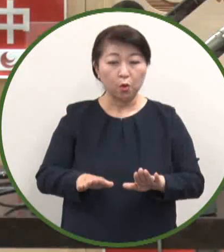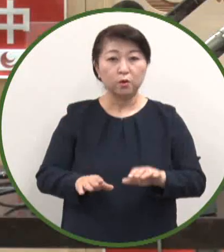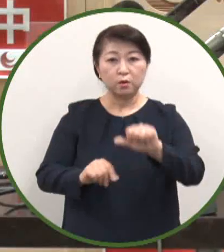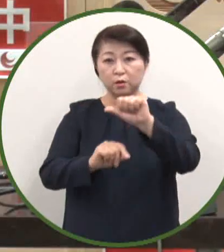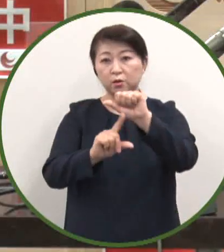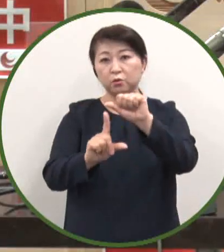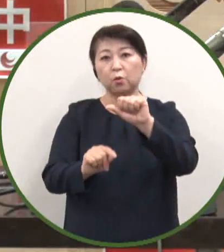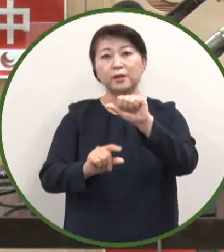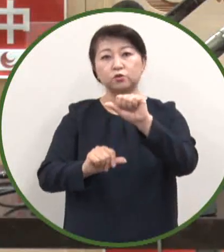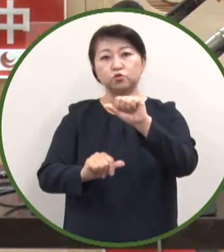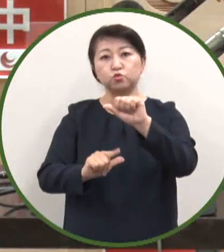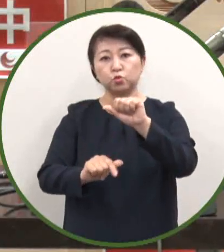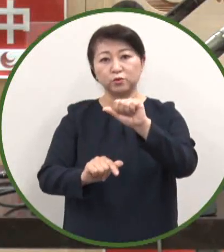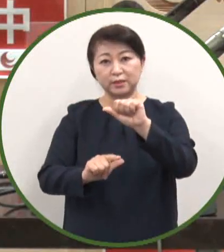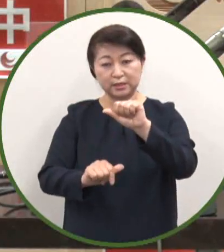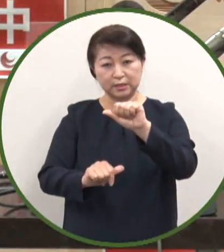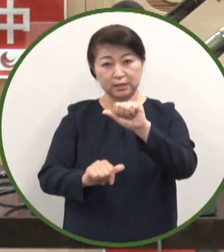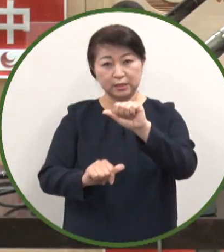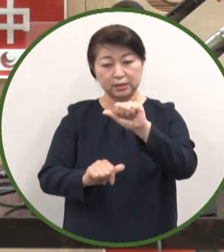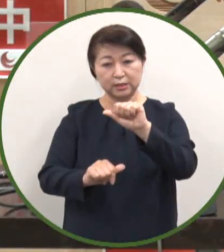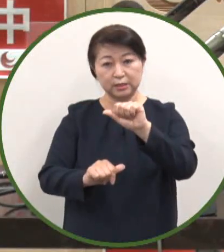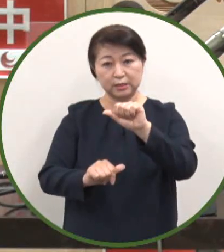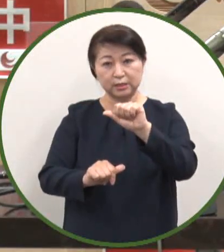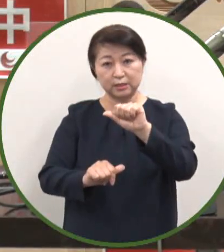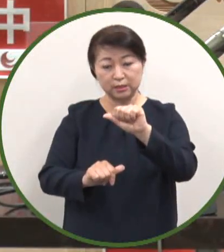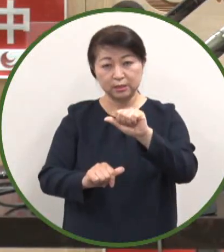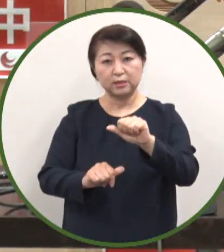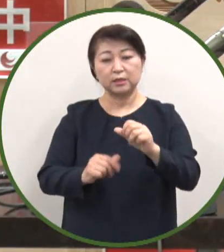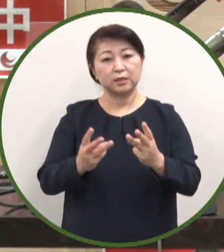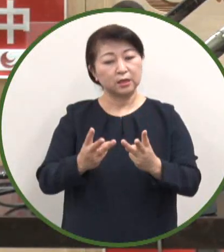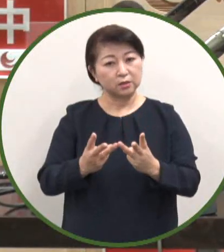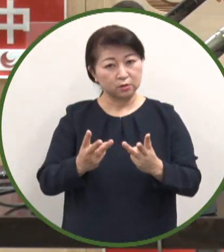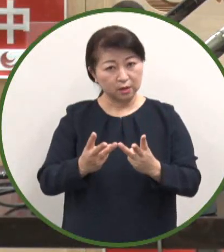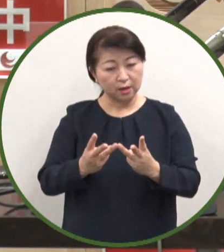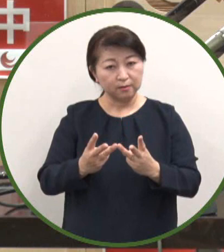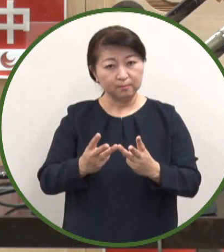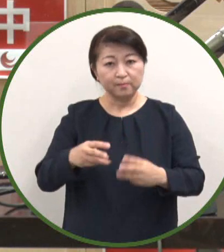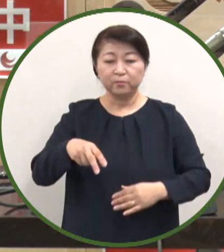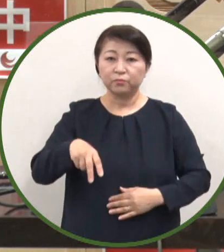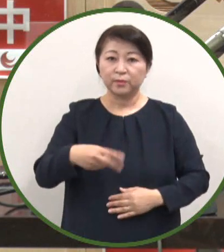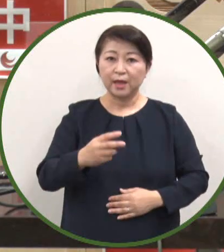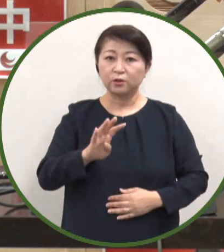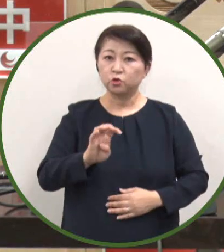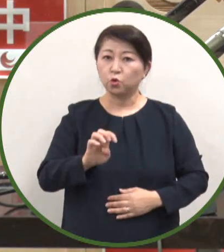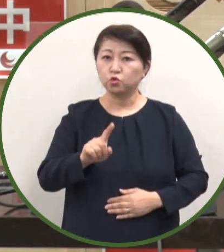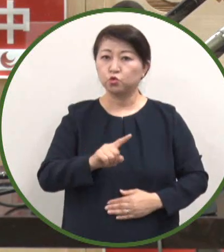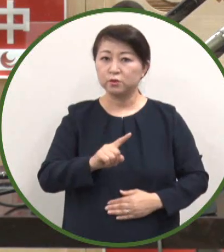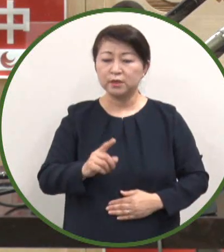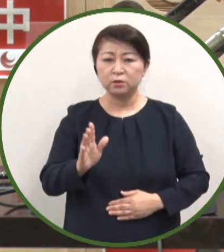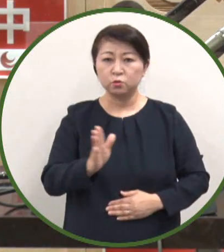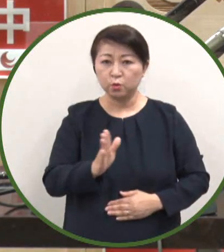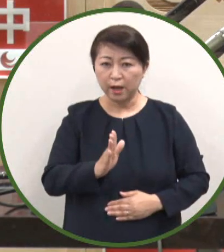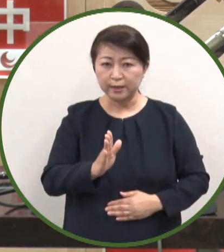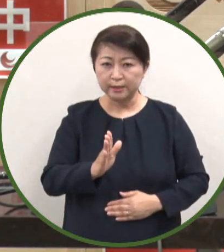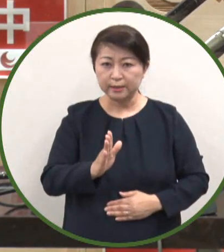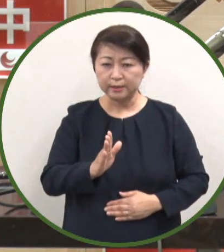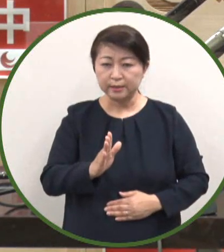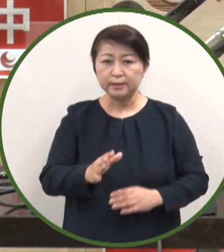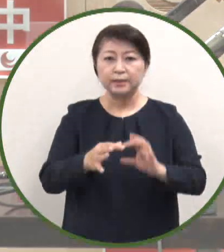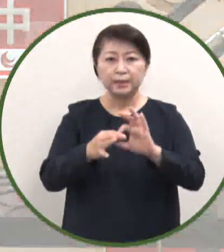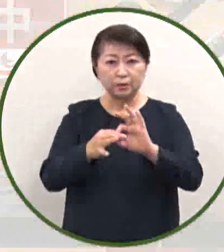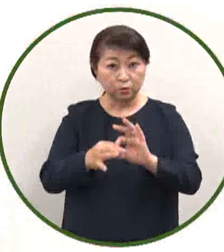日はですね、本日15日ですね、15日の時点で240人ぐらいの見込みとなっておりま